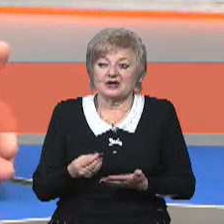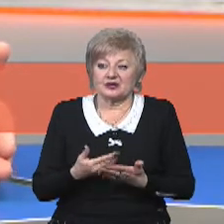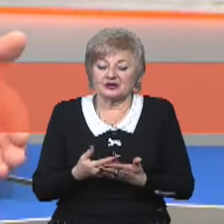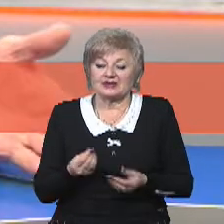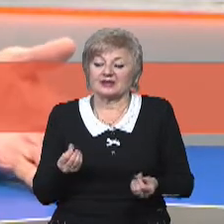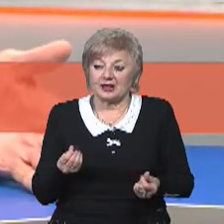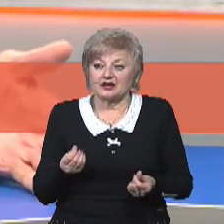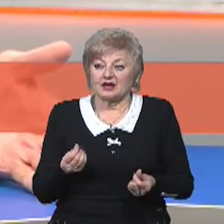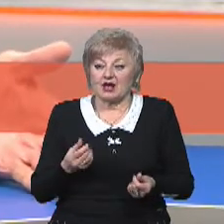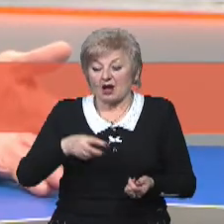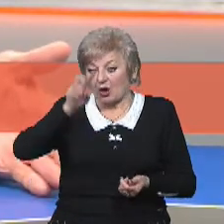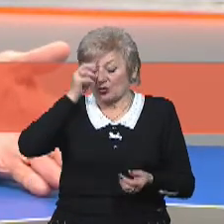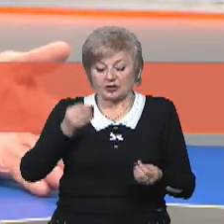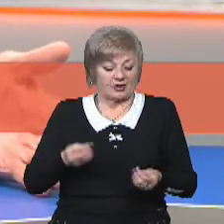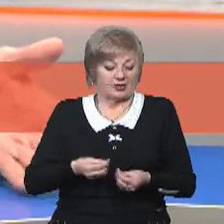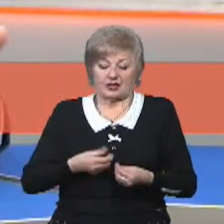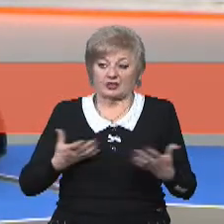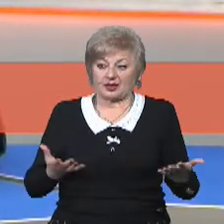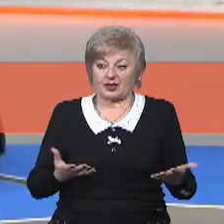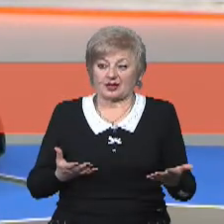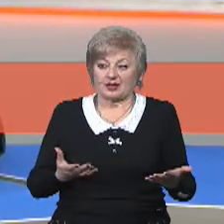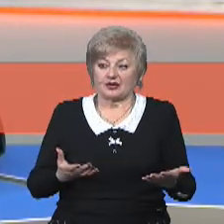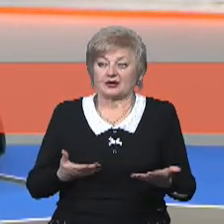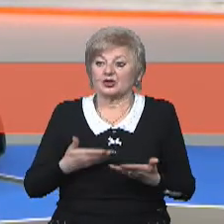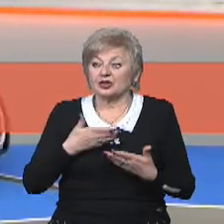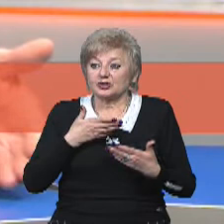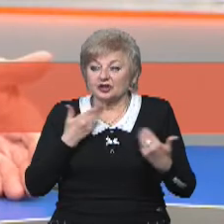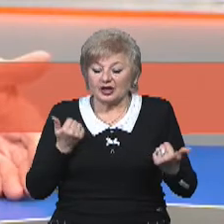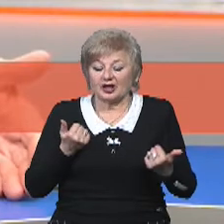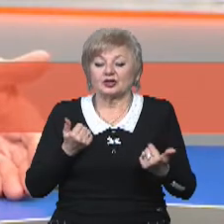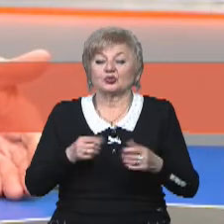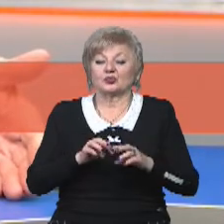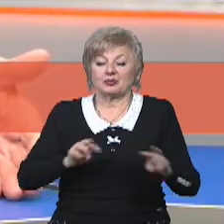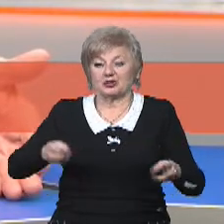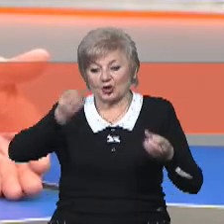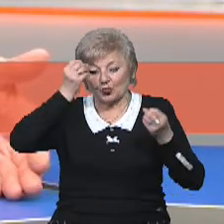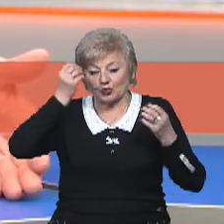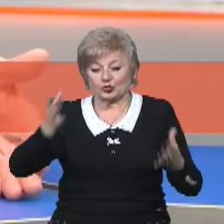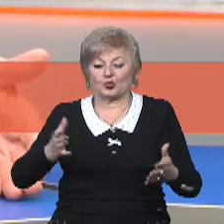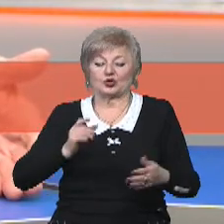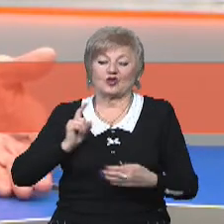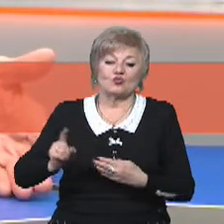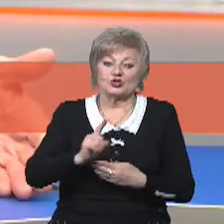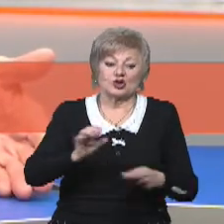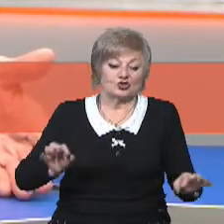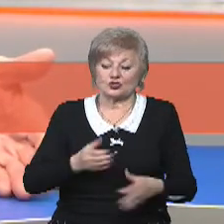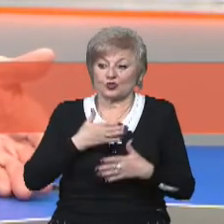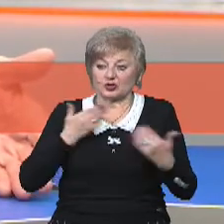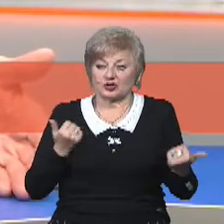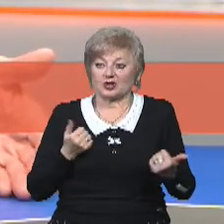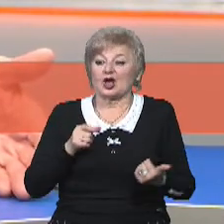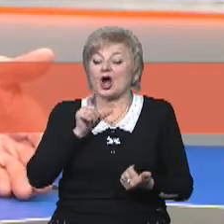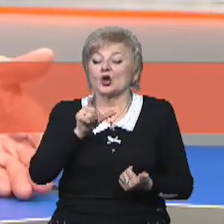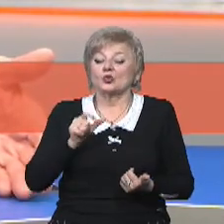іншу суму, а у держави немає грошей, немає департаменту культури, немає в Запорізькому обласному краєзнавчому музеї, то куди ж